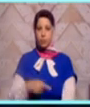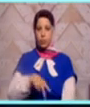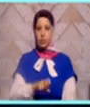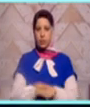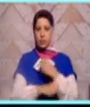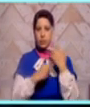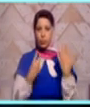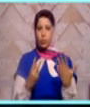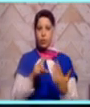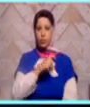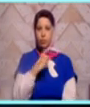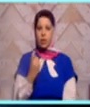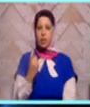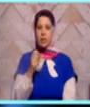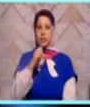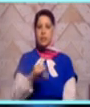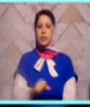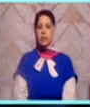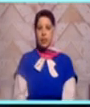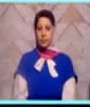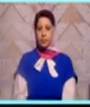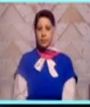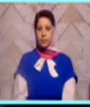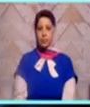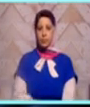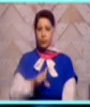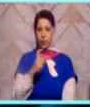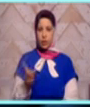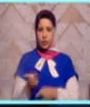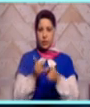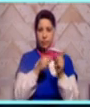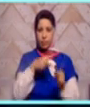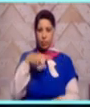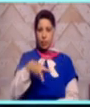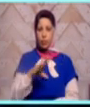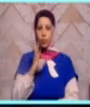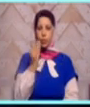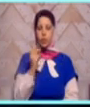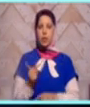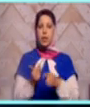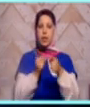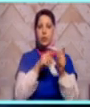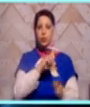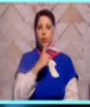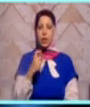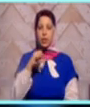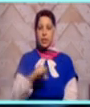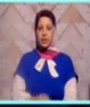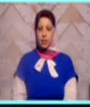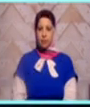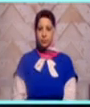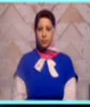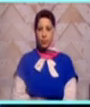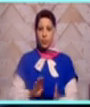شهر سبتمبر؟ وارد لو مثلا يعني ما زالت درجات الحراره مرتفعه وهذه يعني وصلت الى 36